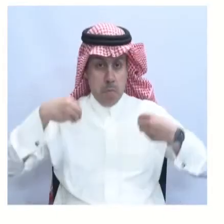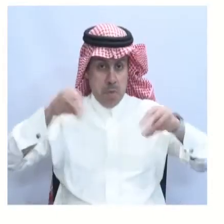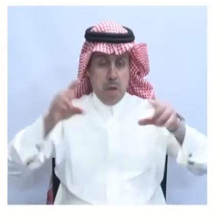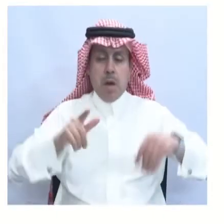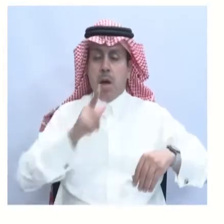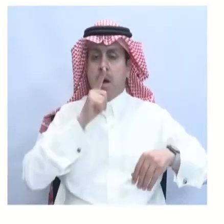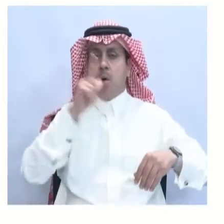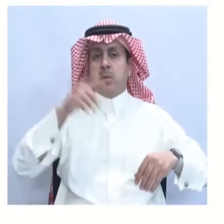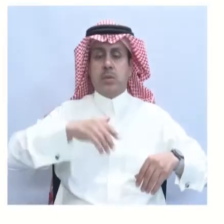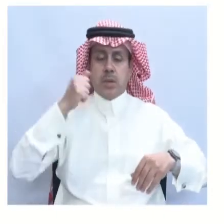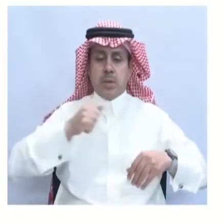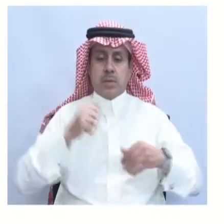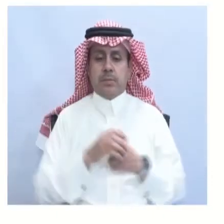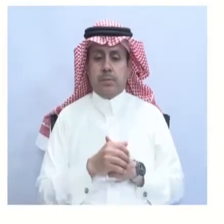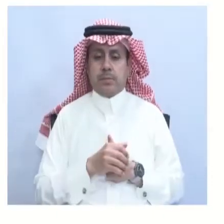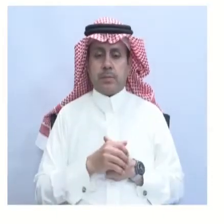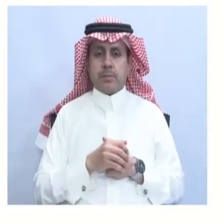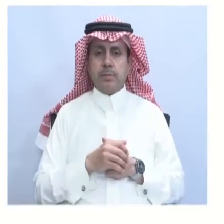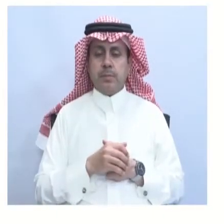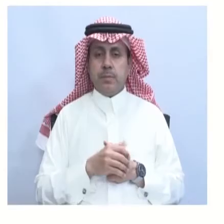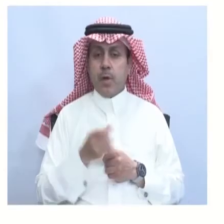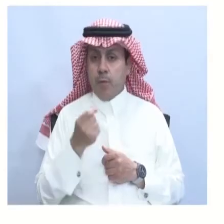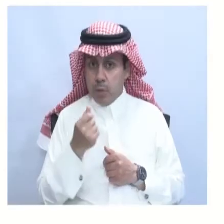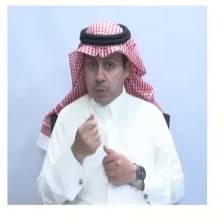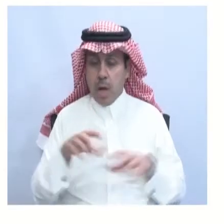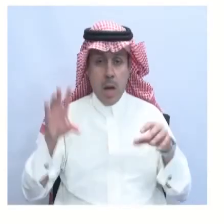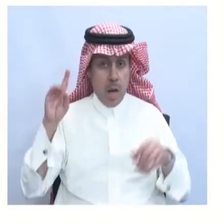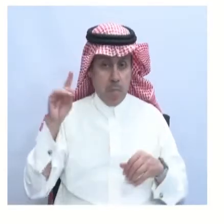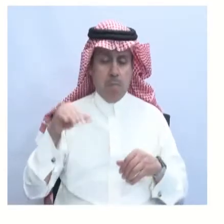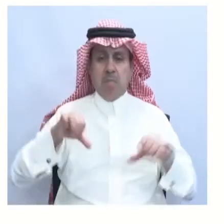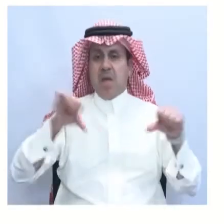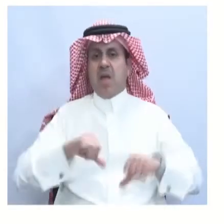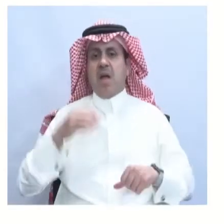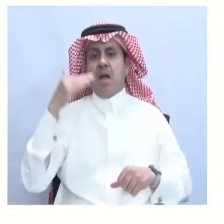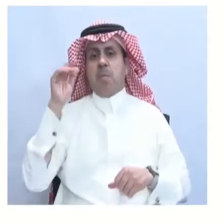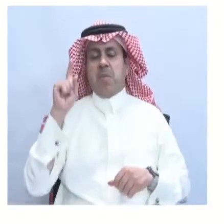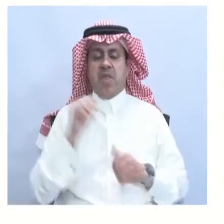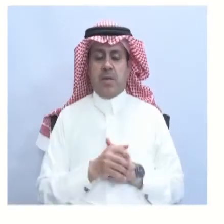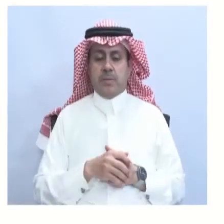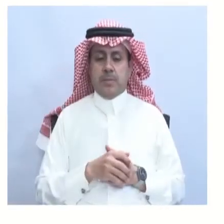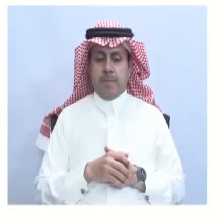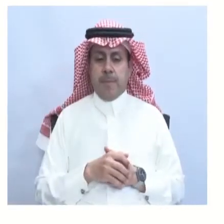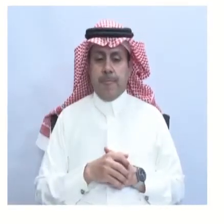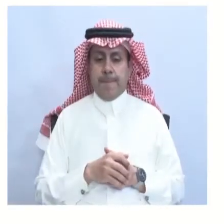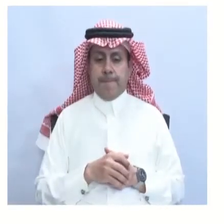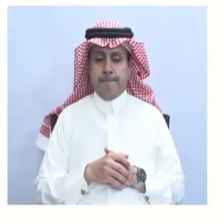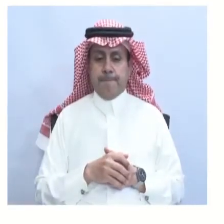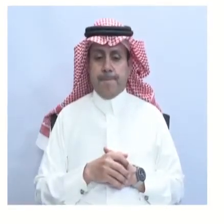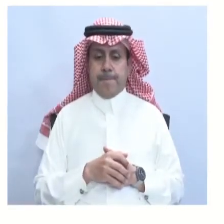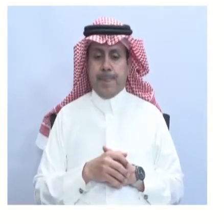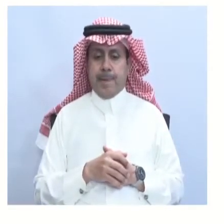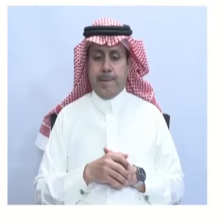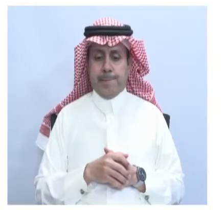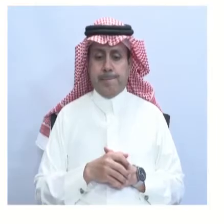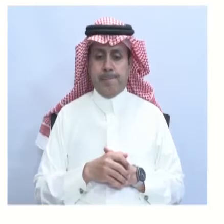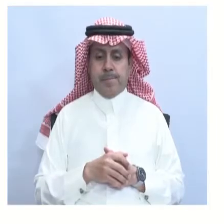لقوله صلى الله عليه وسلم ثمن الكلب خبيث هذا ما يتعلق بهذا الشرط ناتي